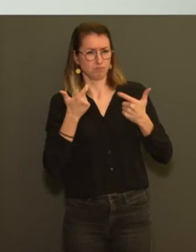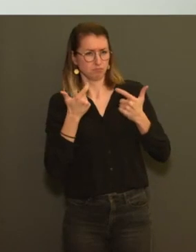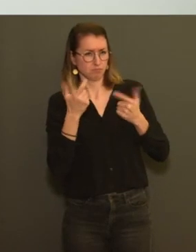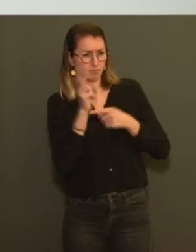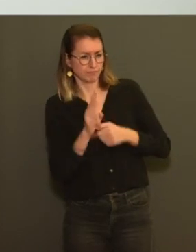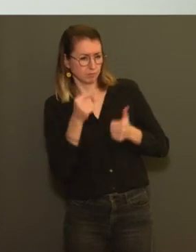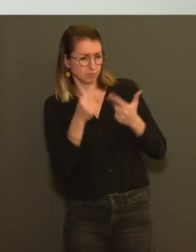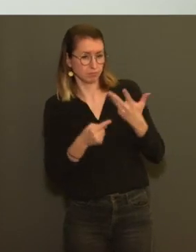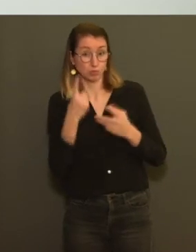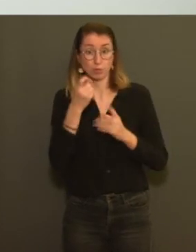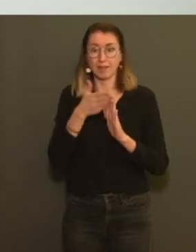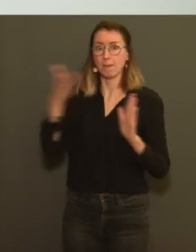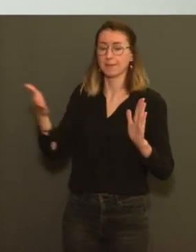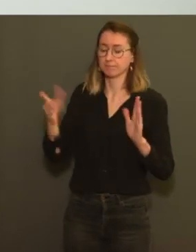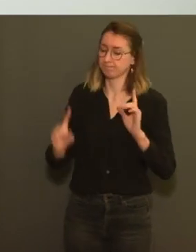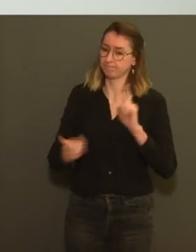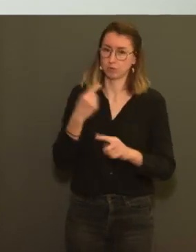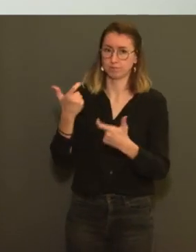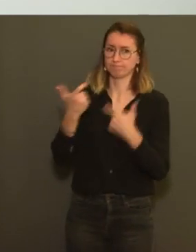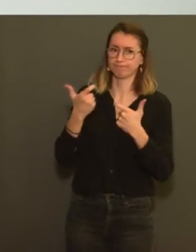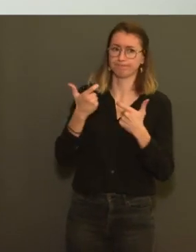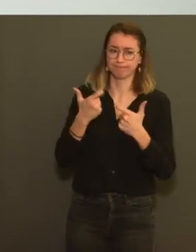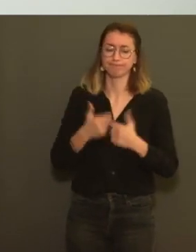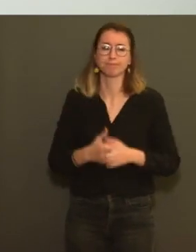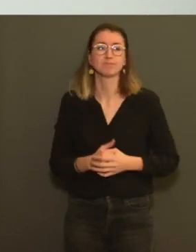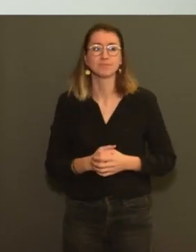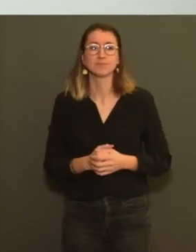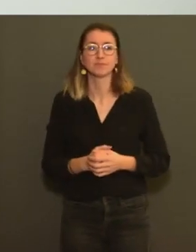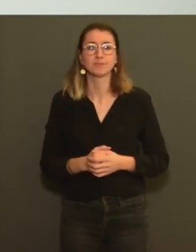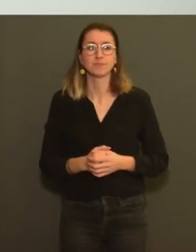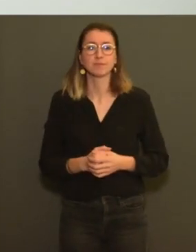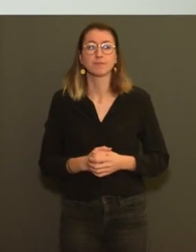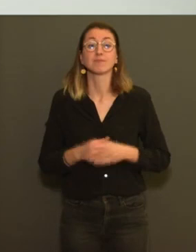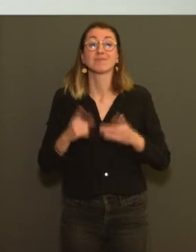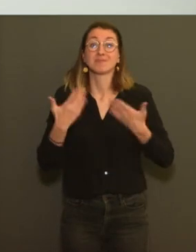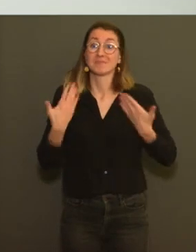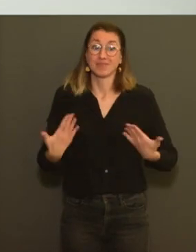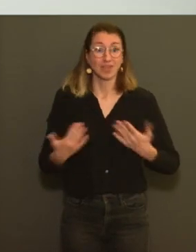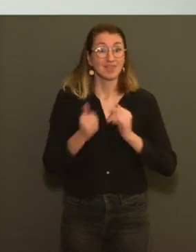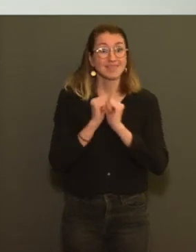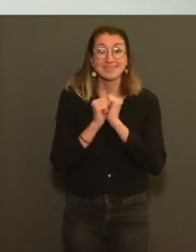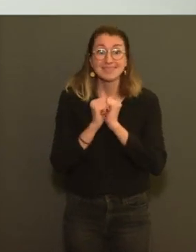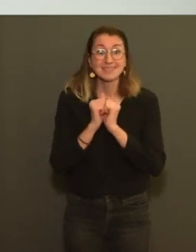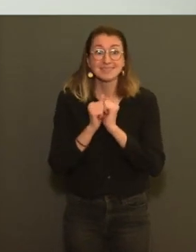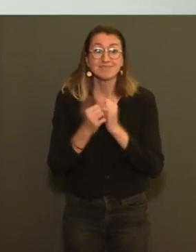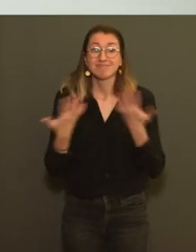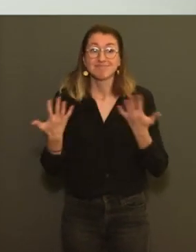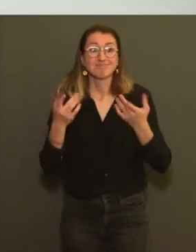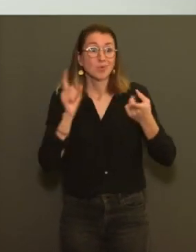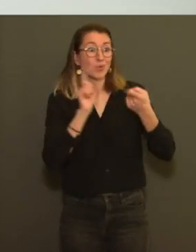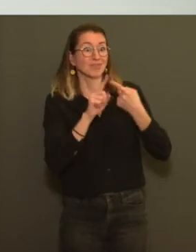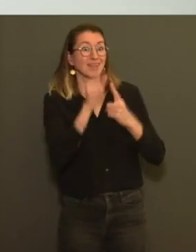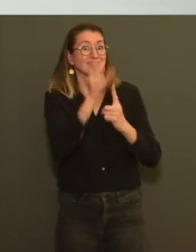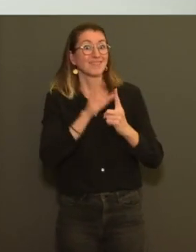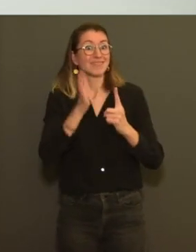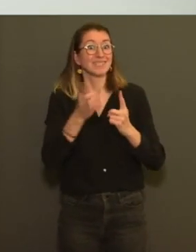2e semaine. Puisque ce test AJ5 est maintenant plus réalisable, la quarantaine doit